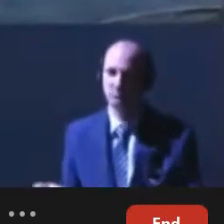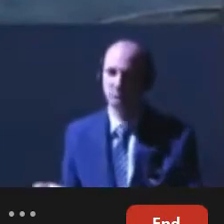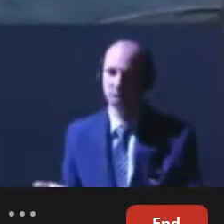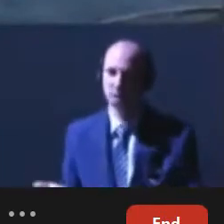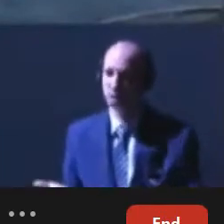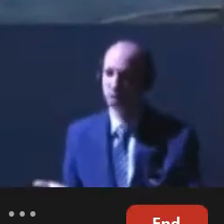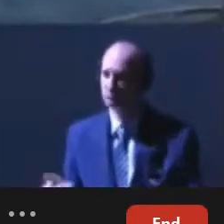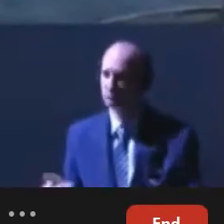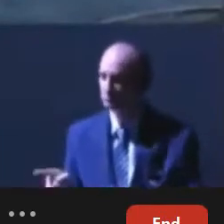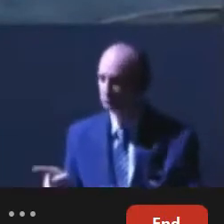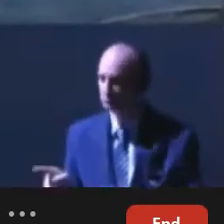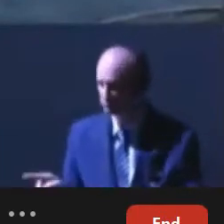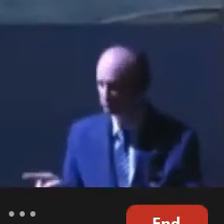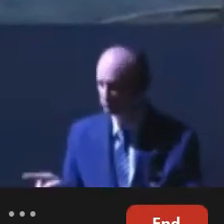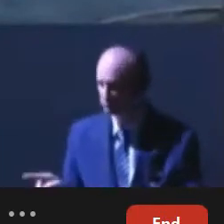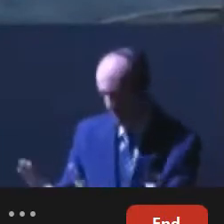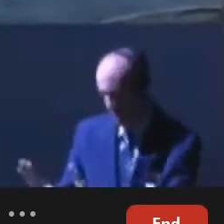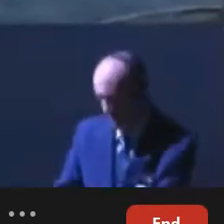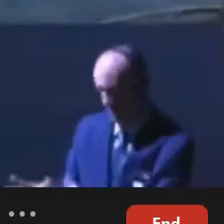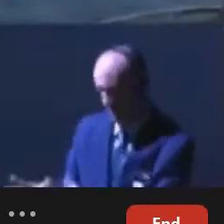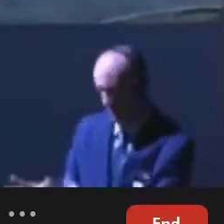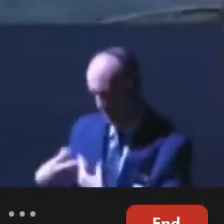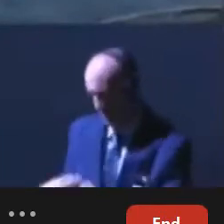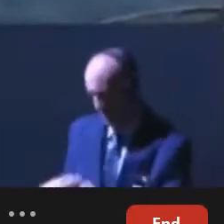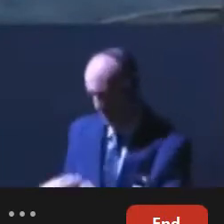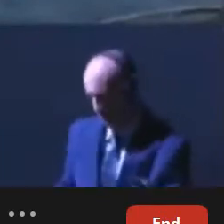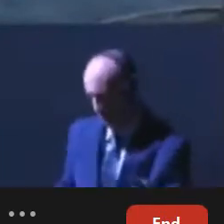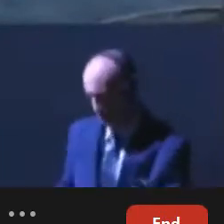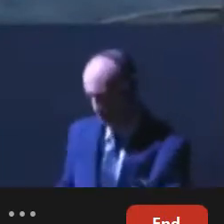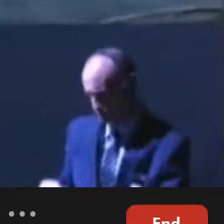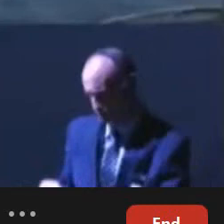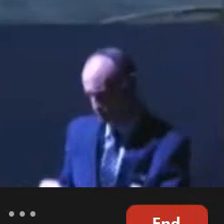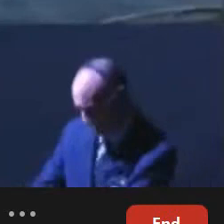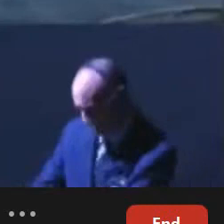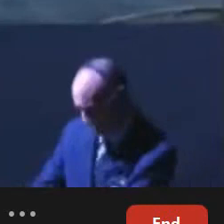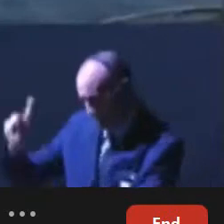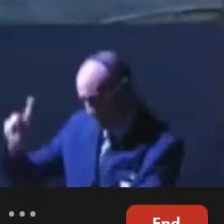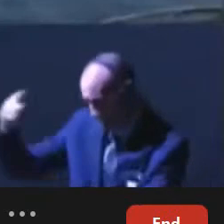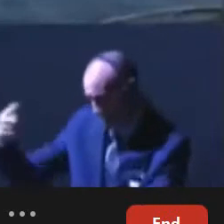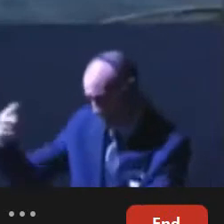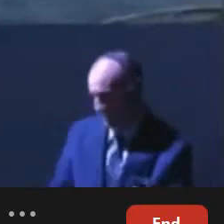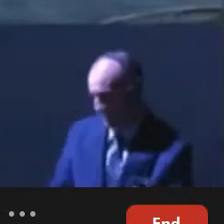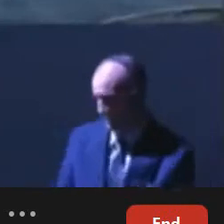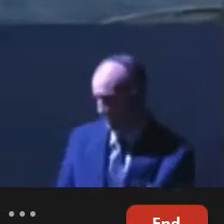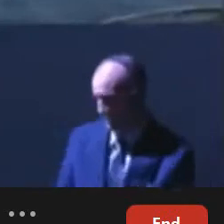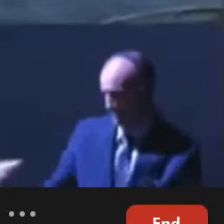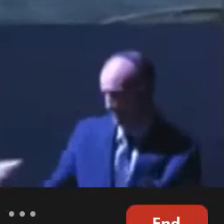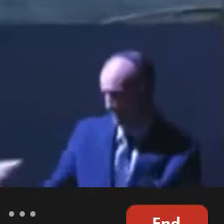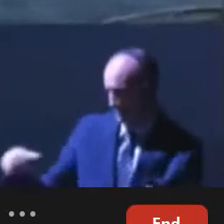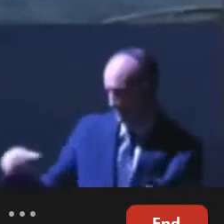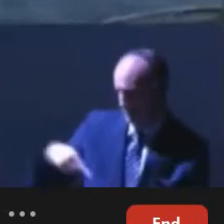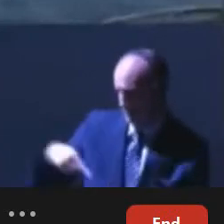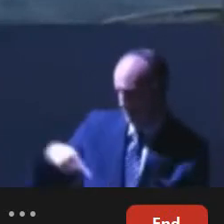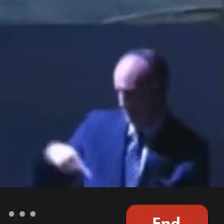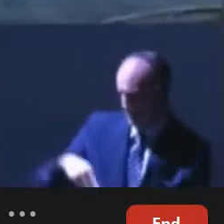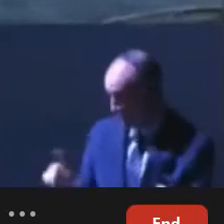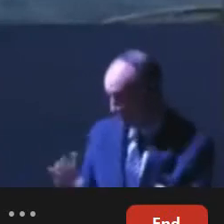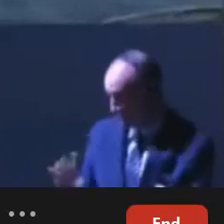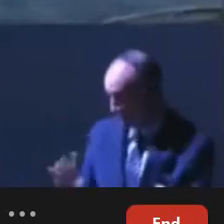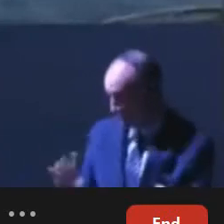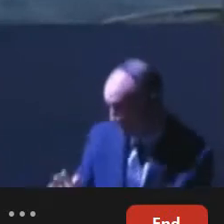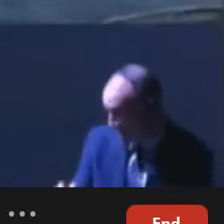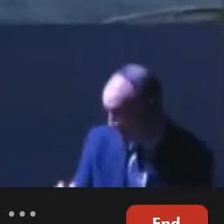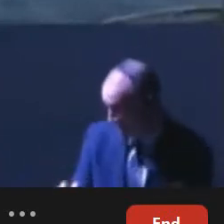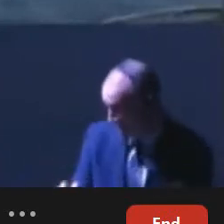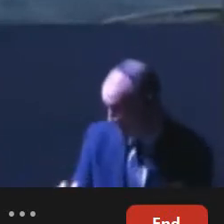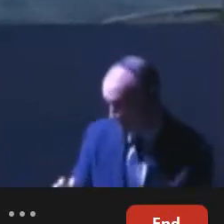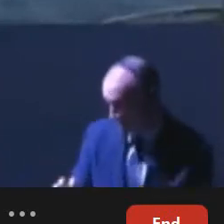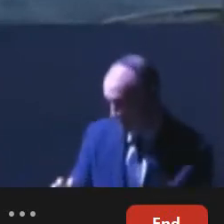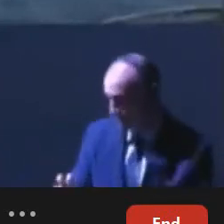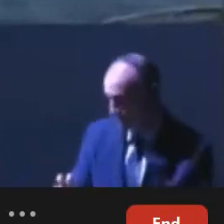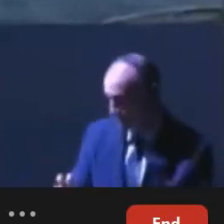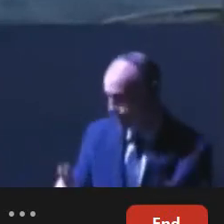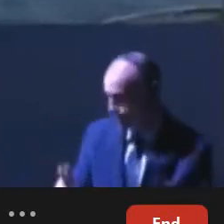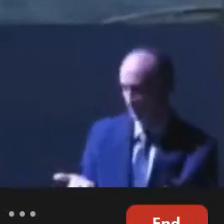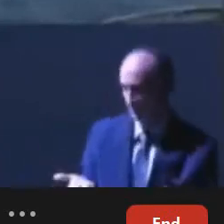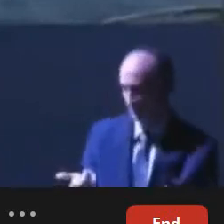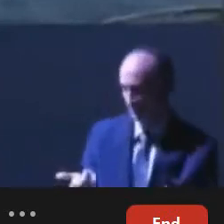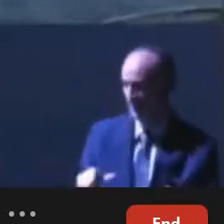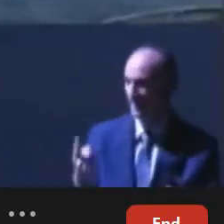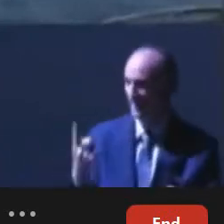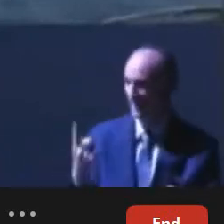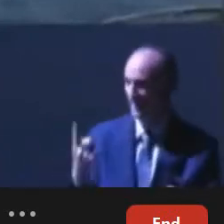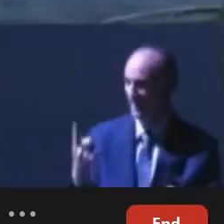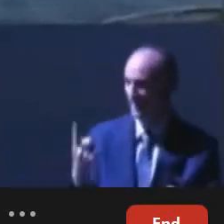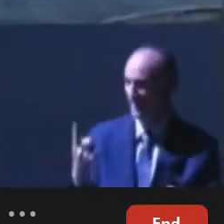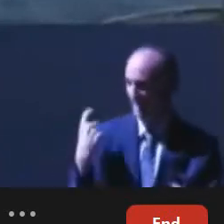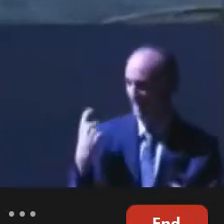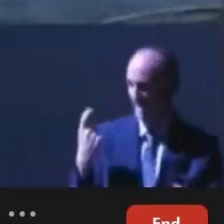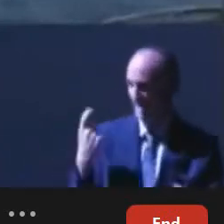anh cứ nghỉ ngơi đi, thì sau đó thì anh có thể kết nối được sau này. Nhưng khi anh kết nối sau này thì anh sẽ không đổi theo được đâu, chắc là như vậy. Hôm qua tôi đi